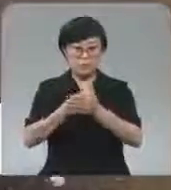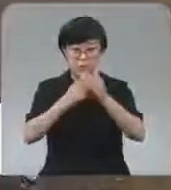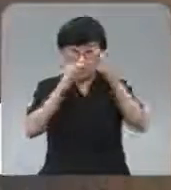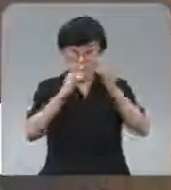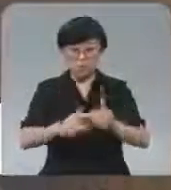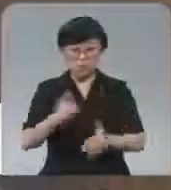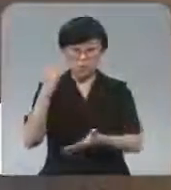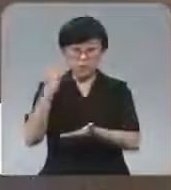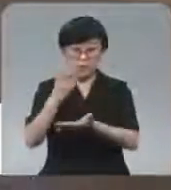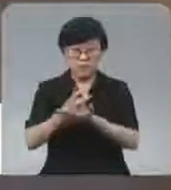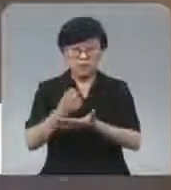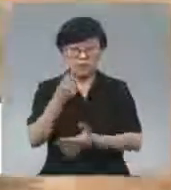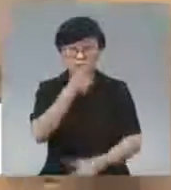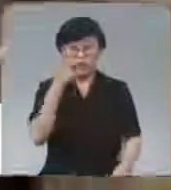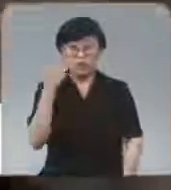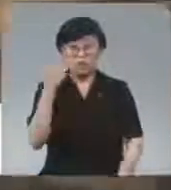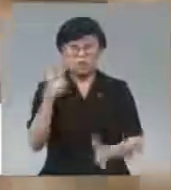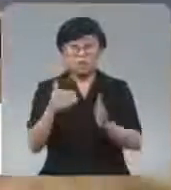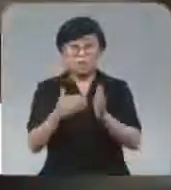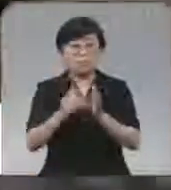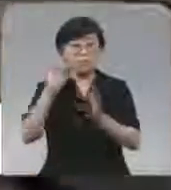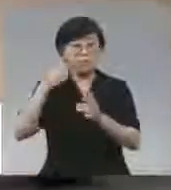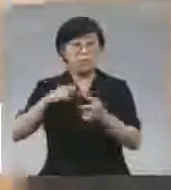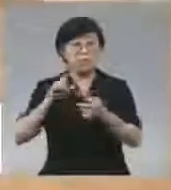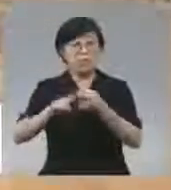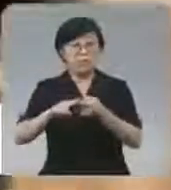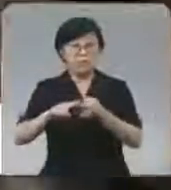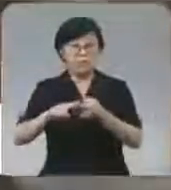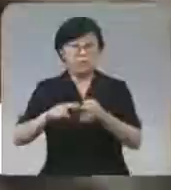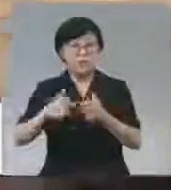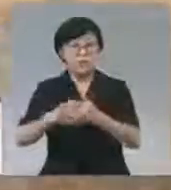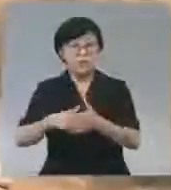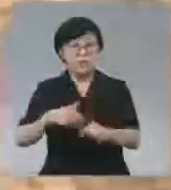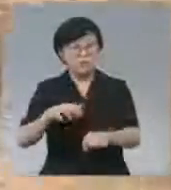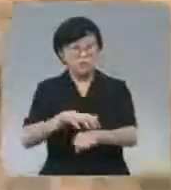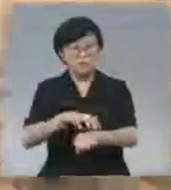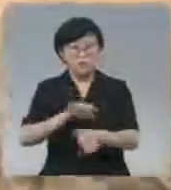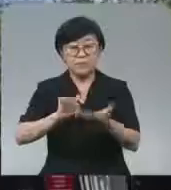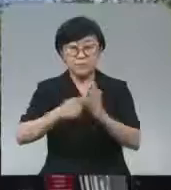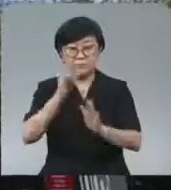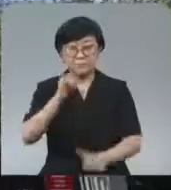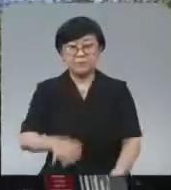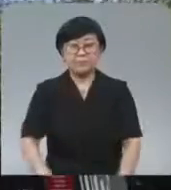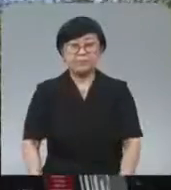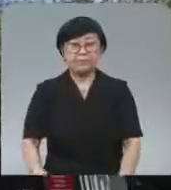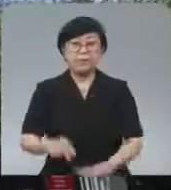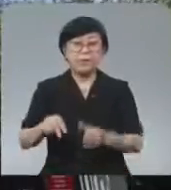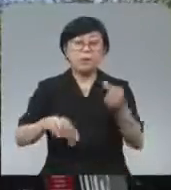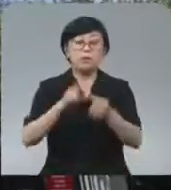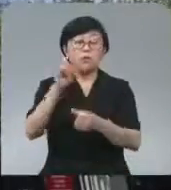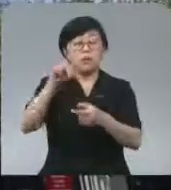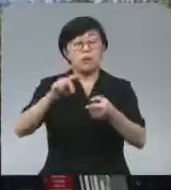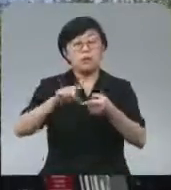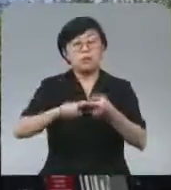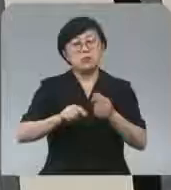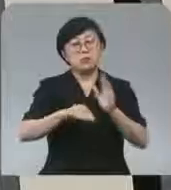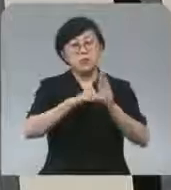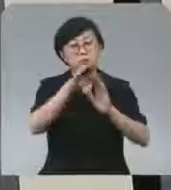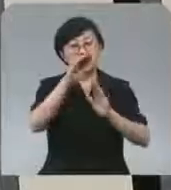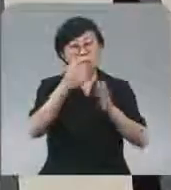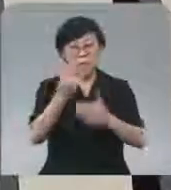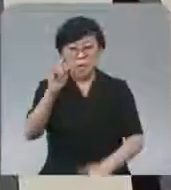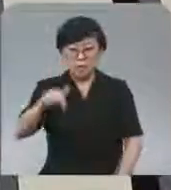bình luận chi nhấn mạnh dưới Chất hàng Mỹ sẽ tự quyết định về việc tập trận Chung qua đó thể hiện sự khó chịu ở trong khi đó